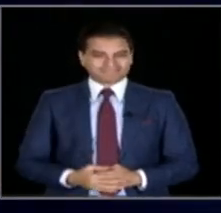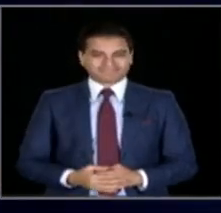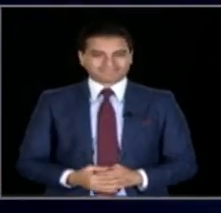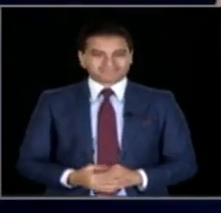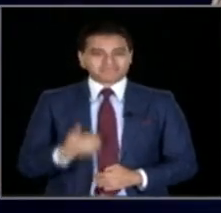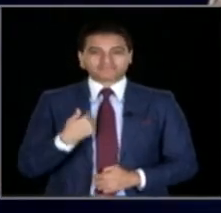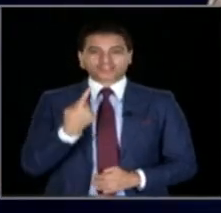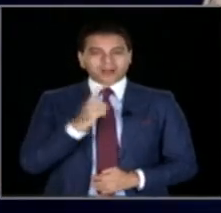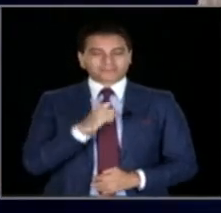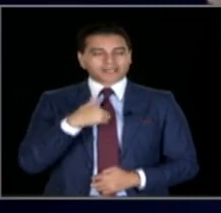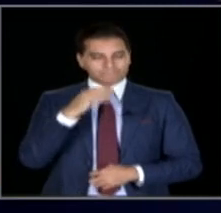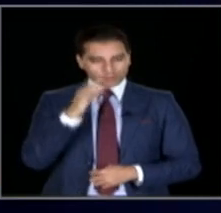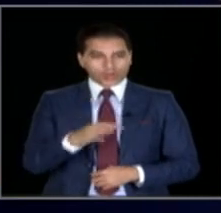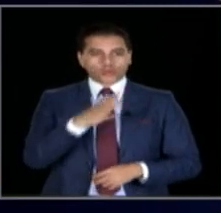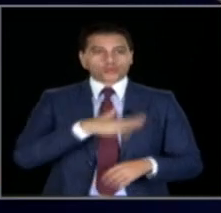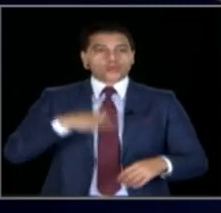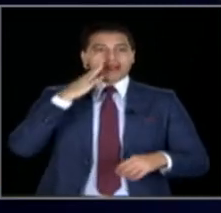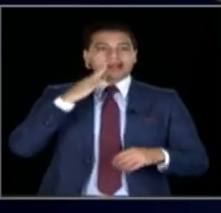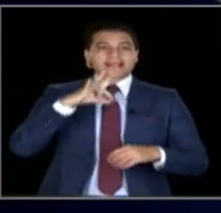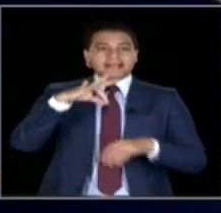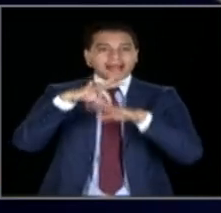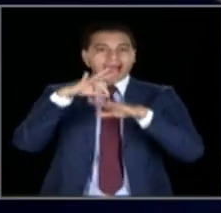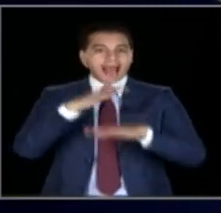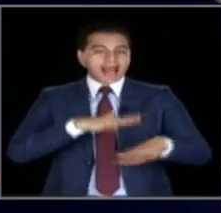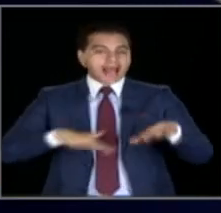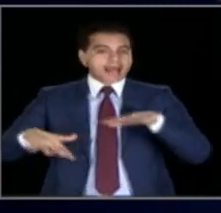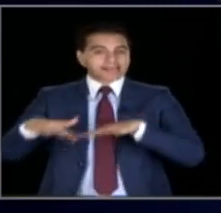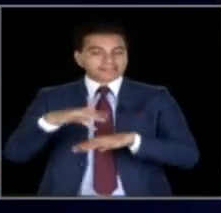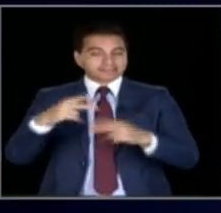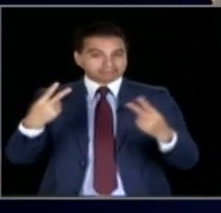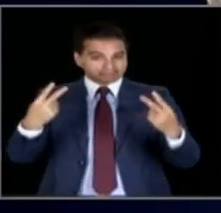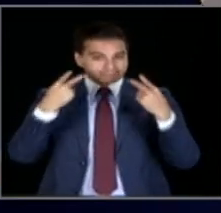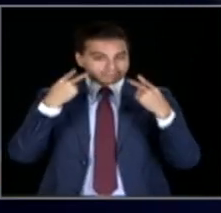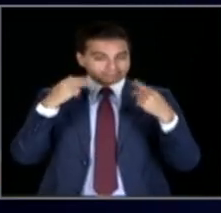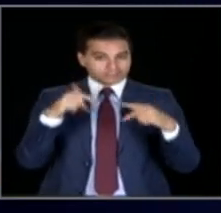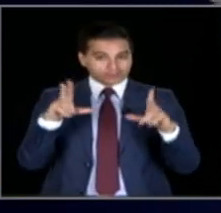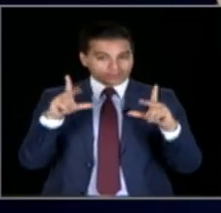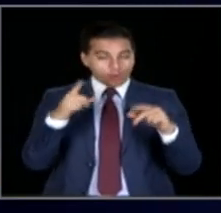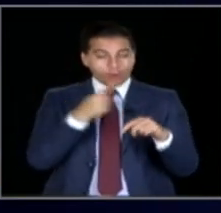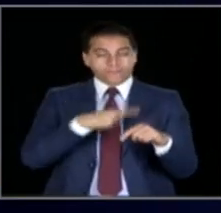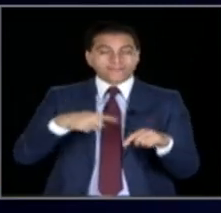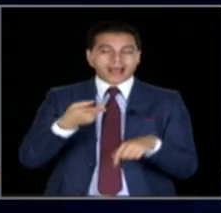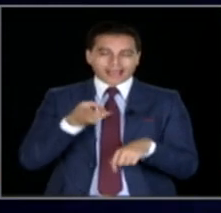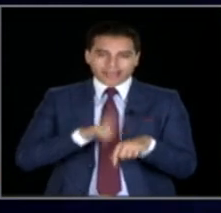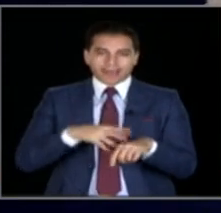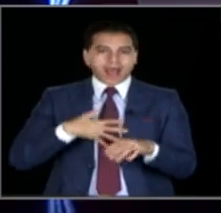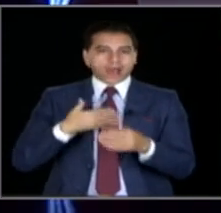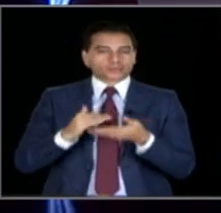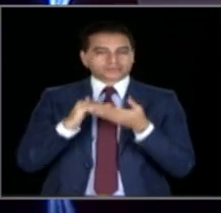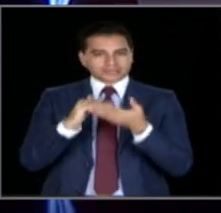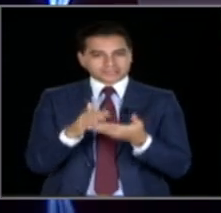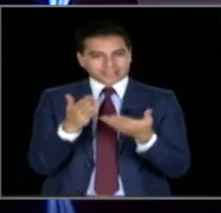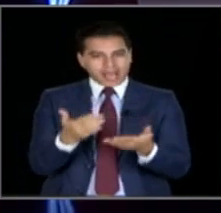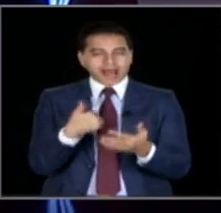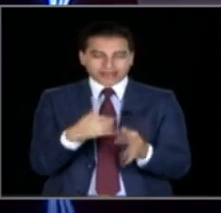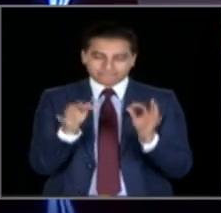مش انا بس، انا متاكد ان الساده المشاهدين اللي بيتفرجوا علينا دلوقتي حالا هم كمان عايزين يساعدوا.